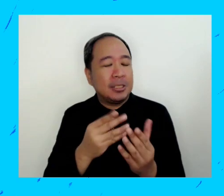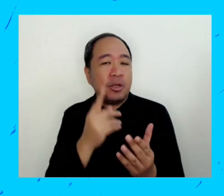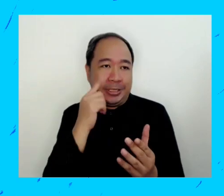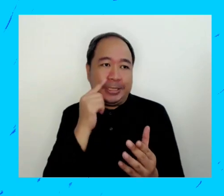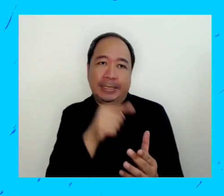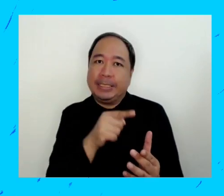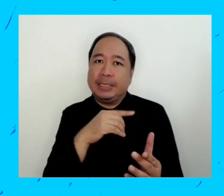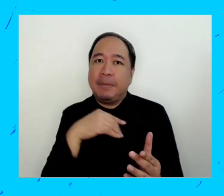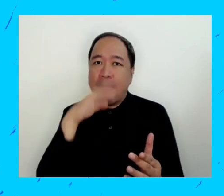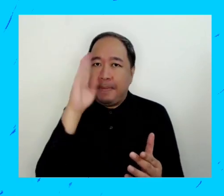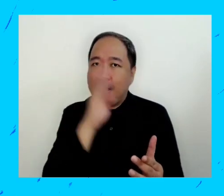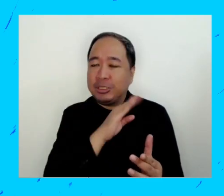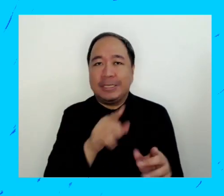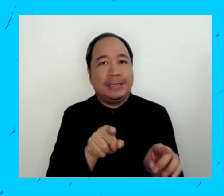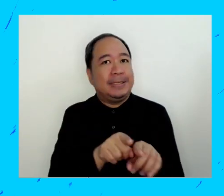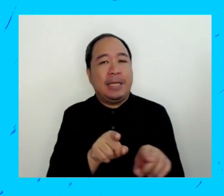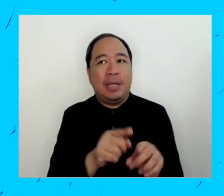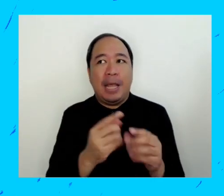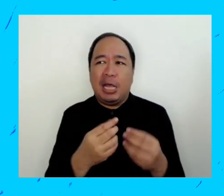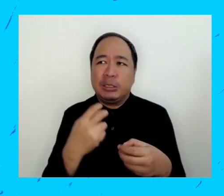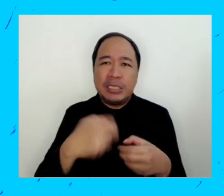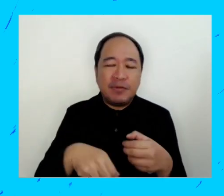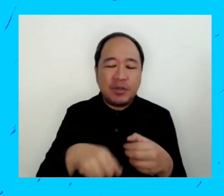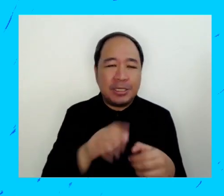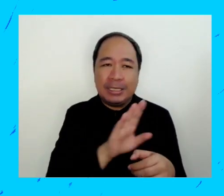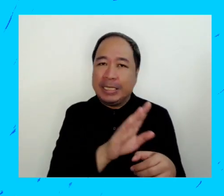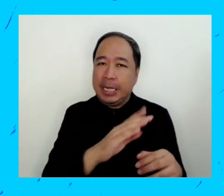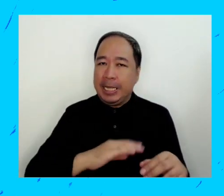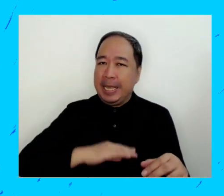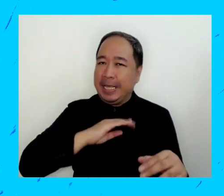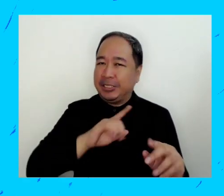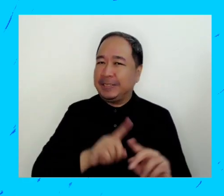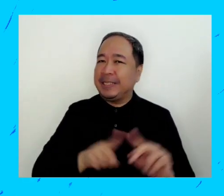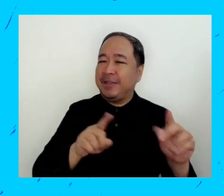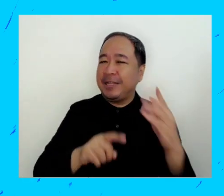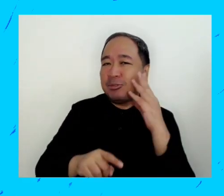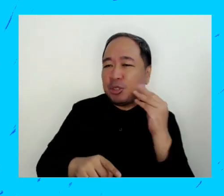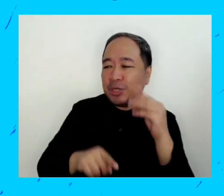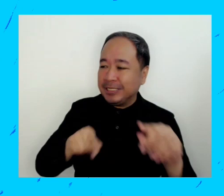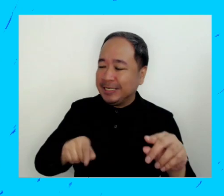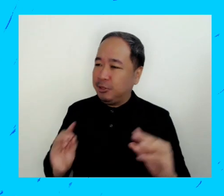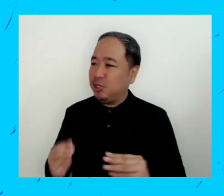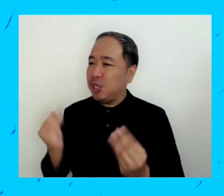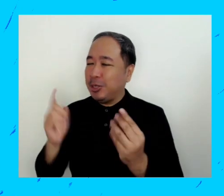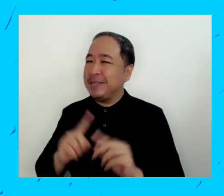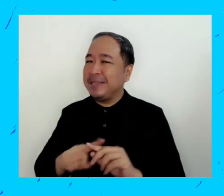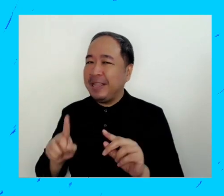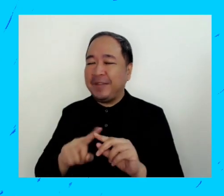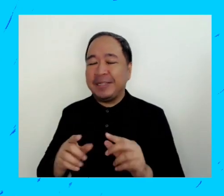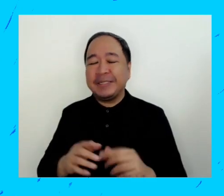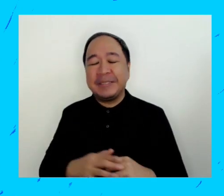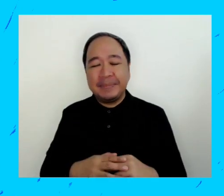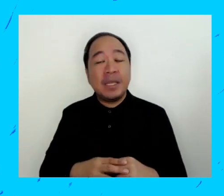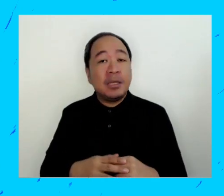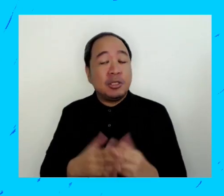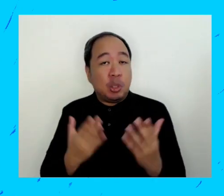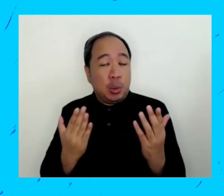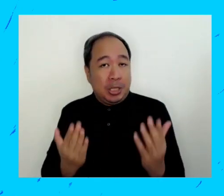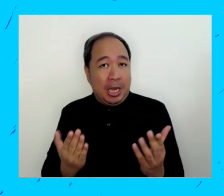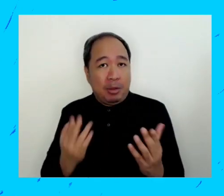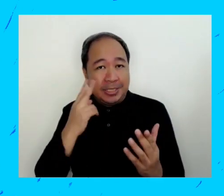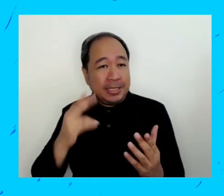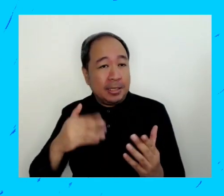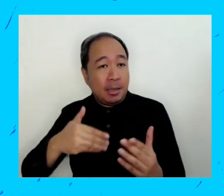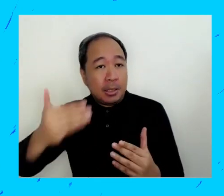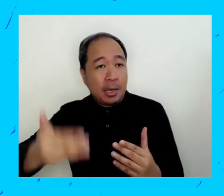aussi pour nos parents parce qu'ils font partie d'une génération différente. C'est pour cette raison que j'ai une autre question